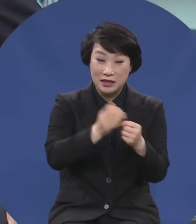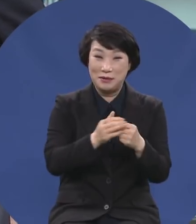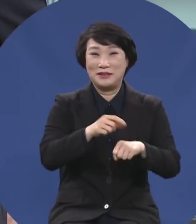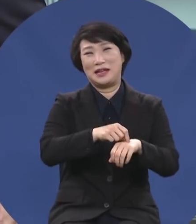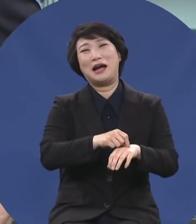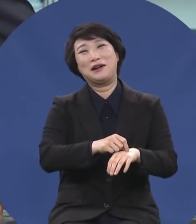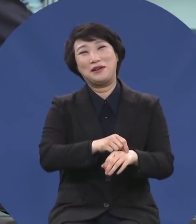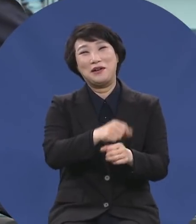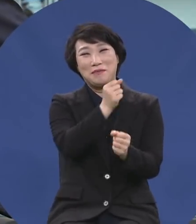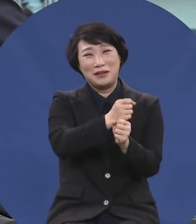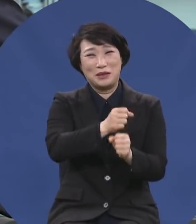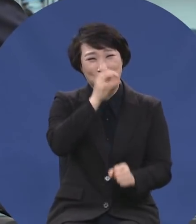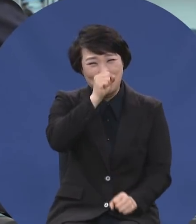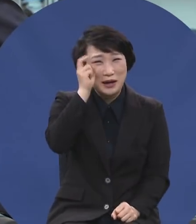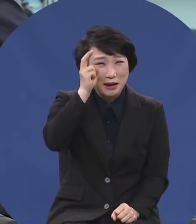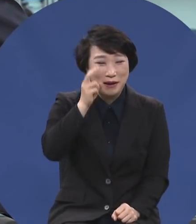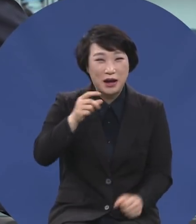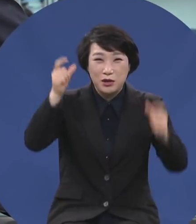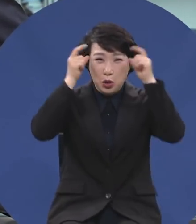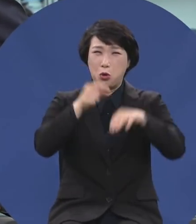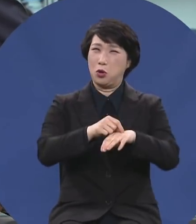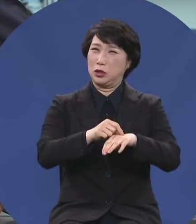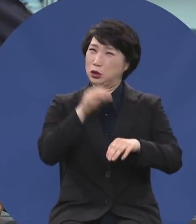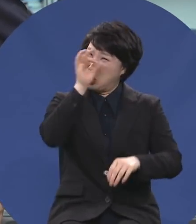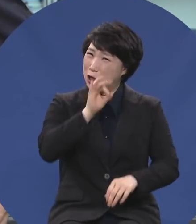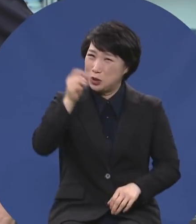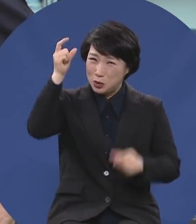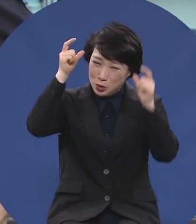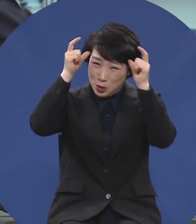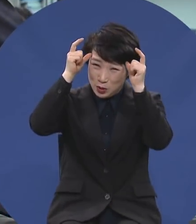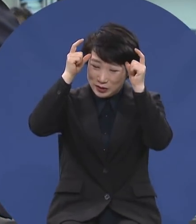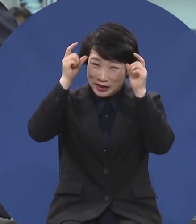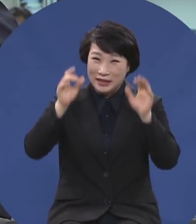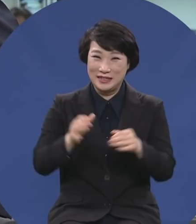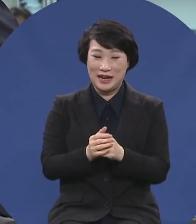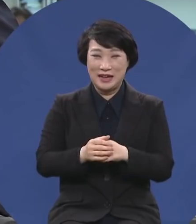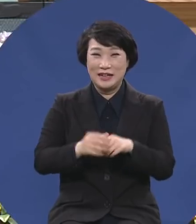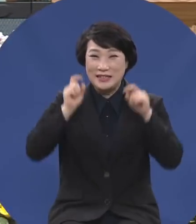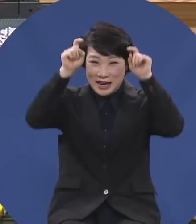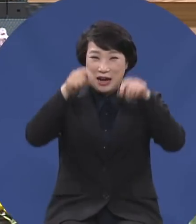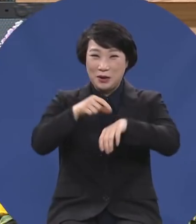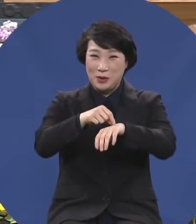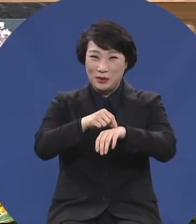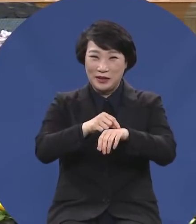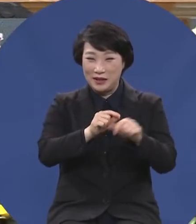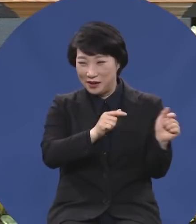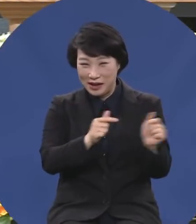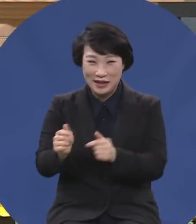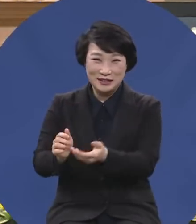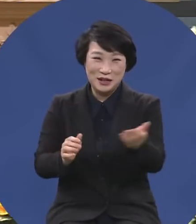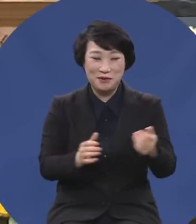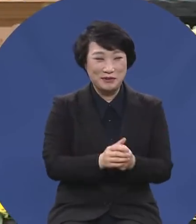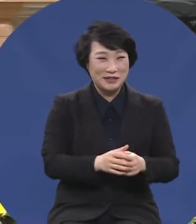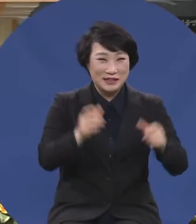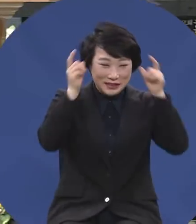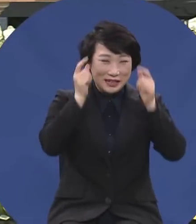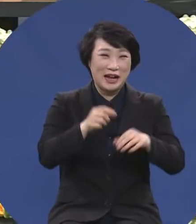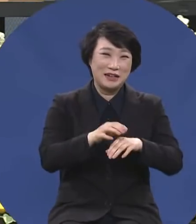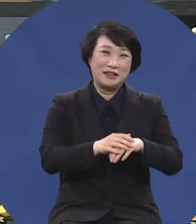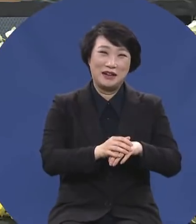봐. 그래서 소고기 살점, 돼지고기 살점, 양고기 살점, 그런